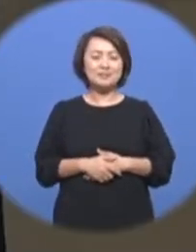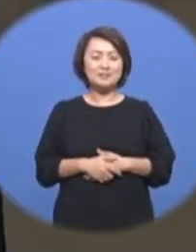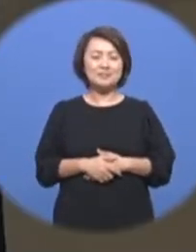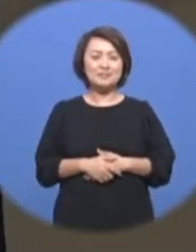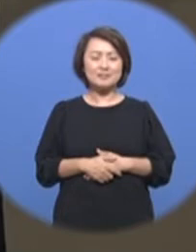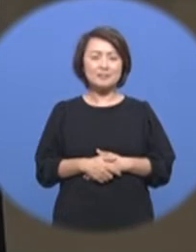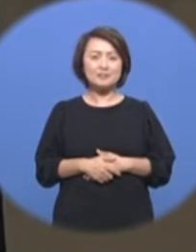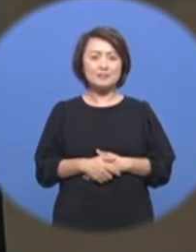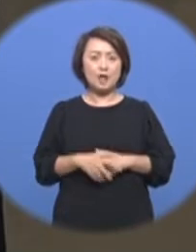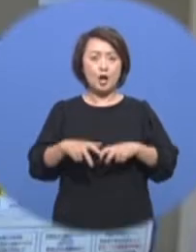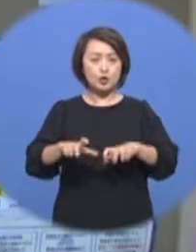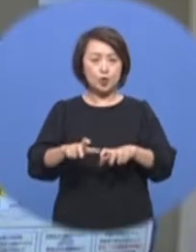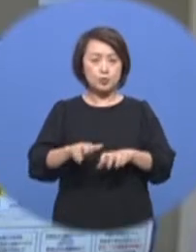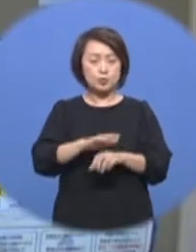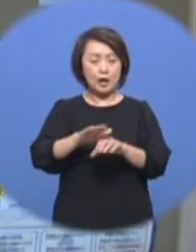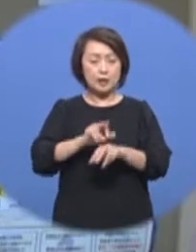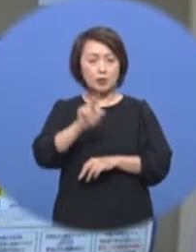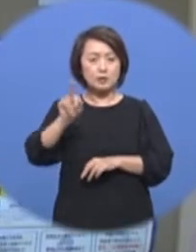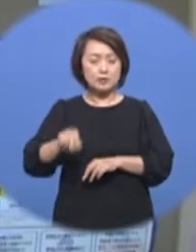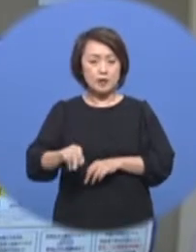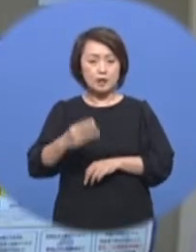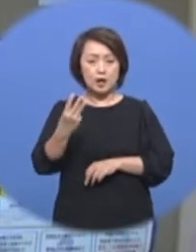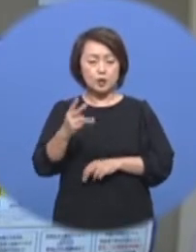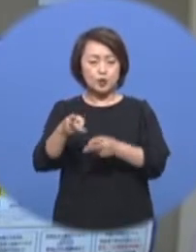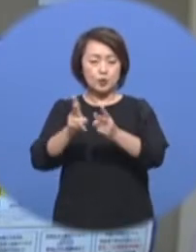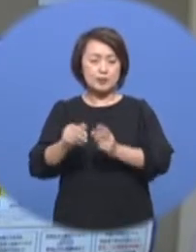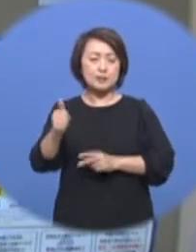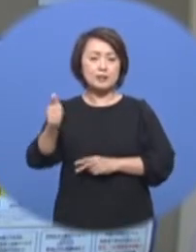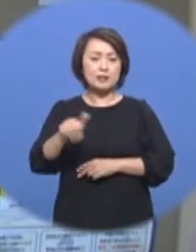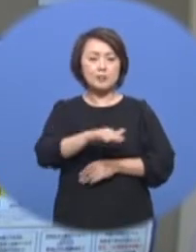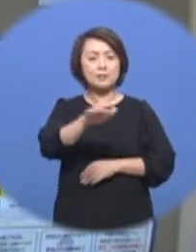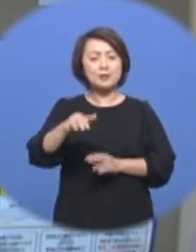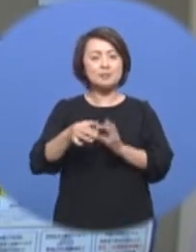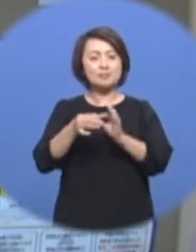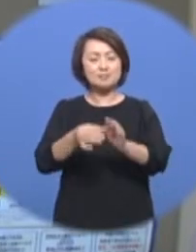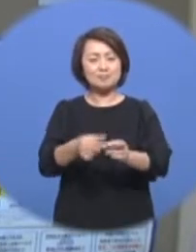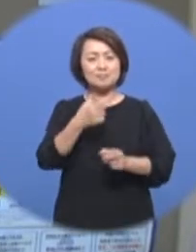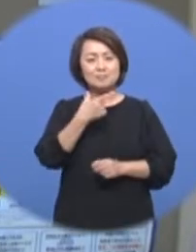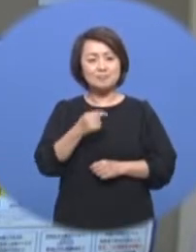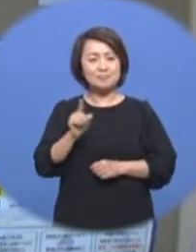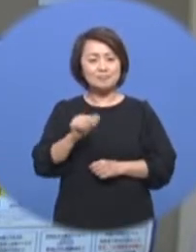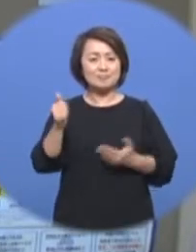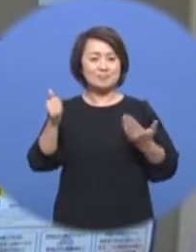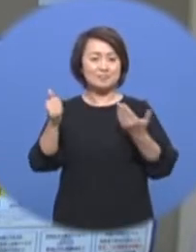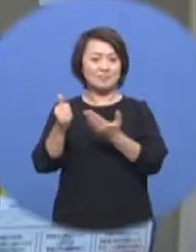最後に動物愛護センター湯橋さんに県民へのメッセージを聞きました。